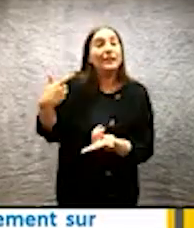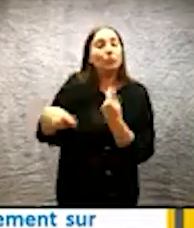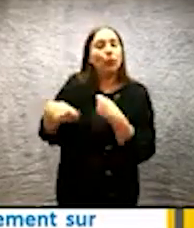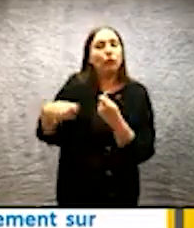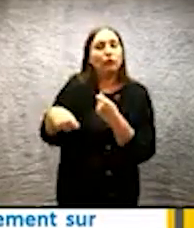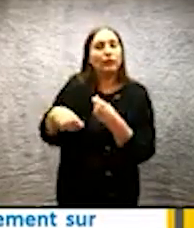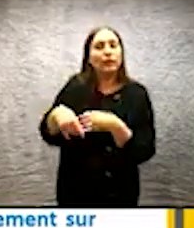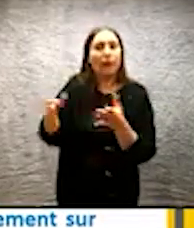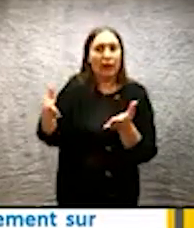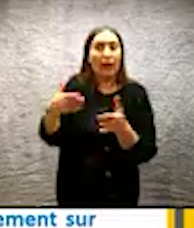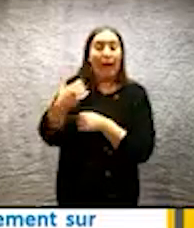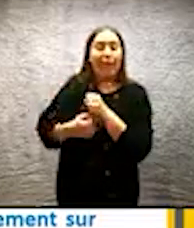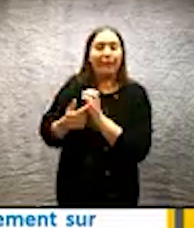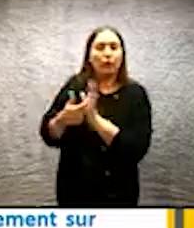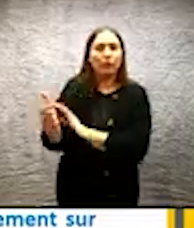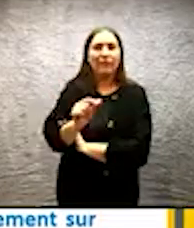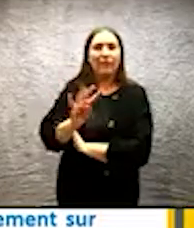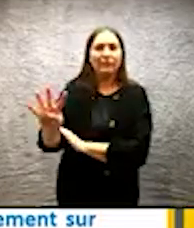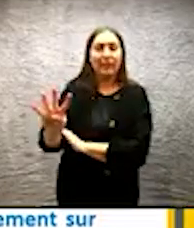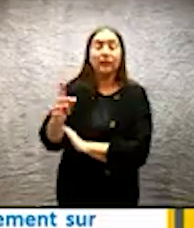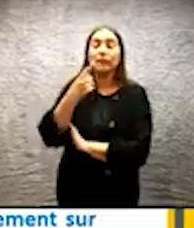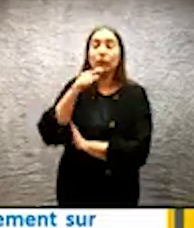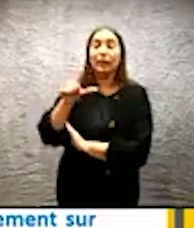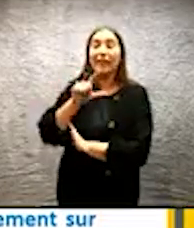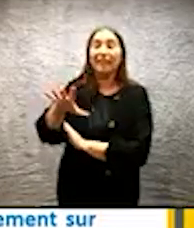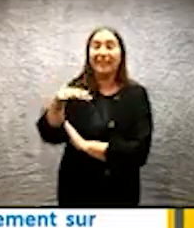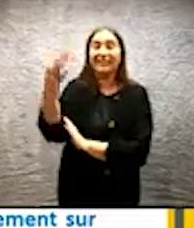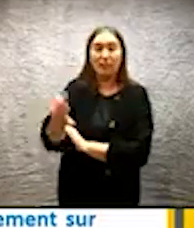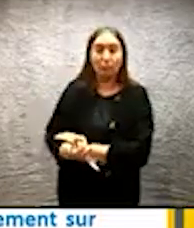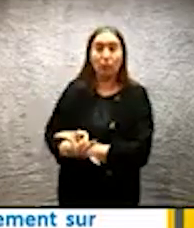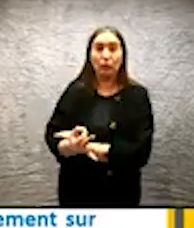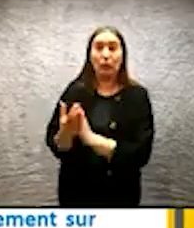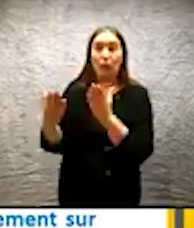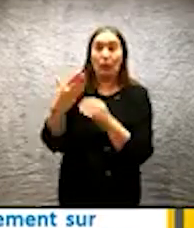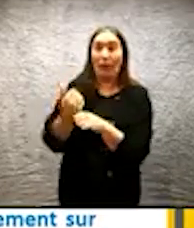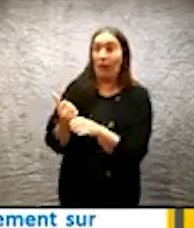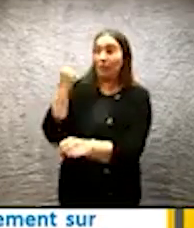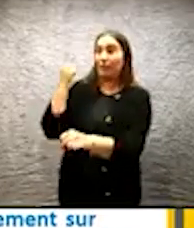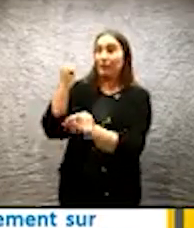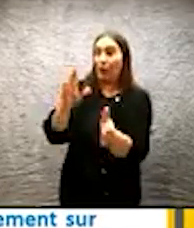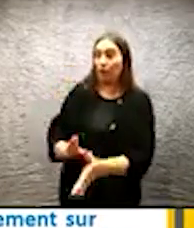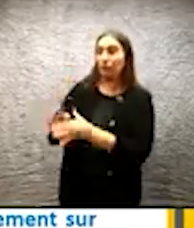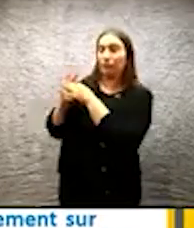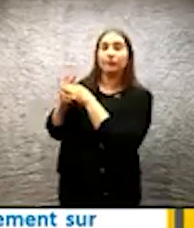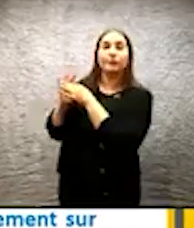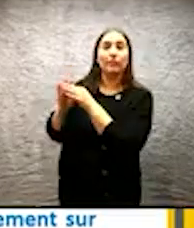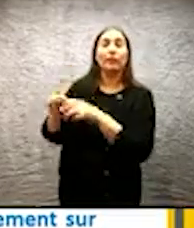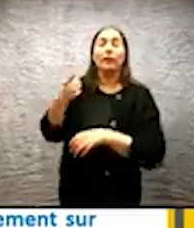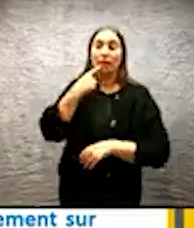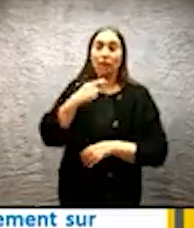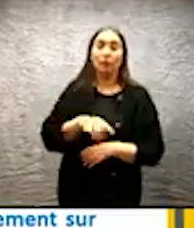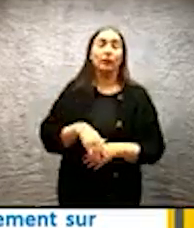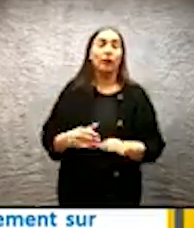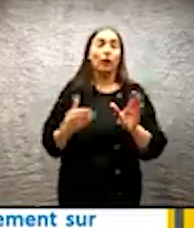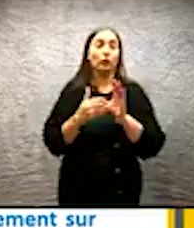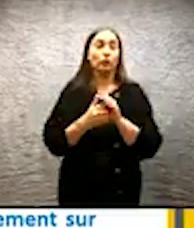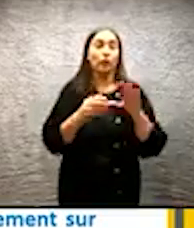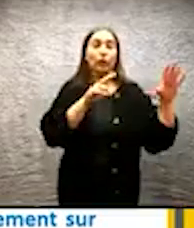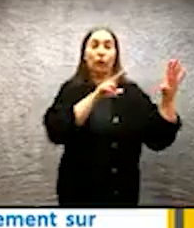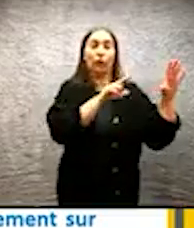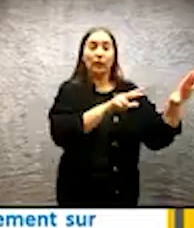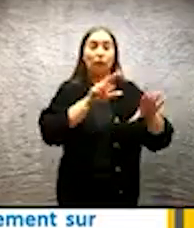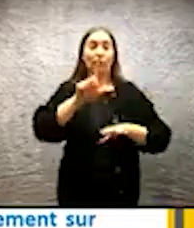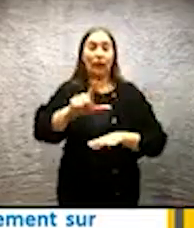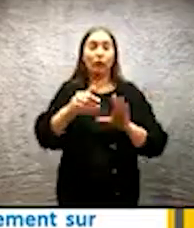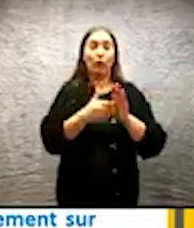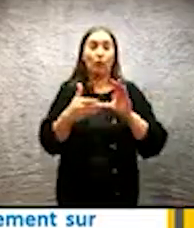pour 2025 correspondent à 25% des crédits ouverts sur l'année précédente. Ce qui correspond à 182 000 euros